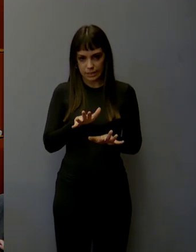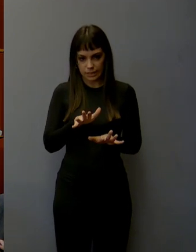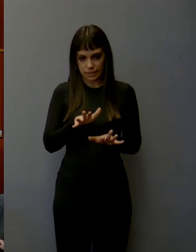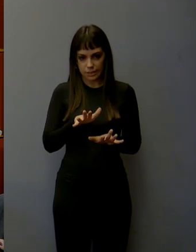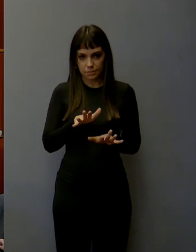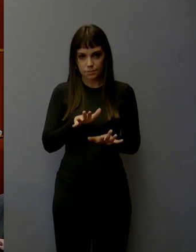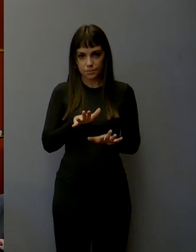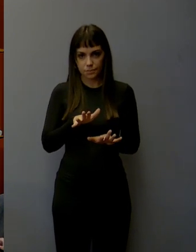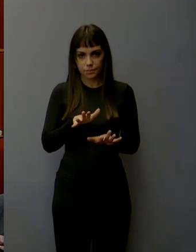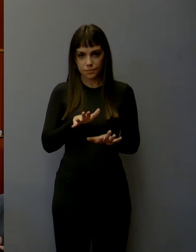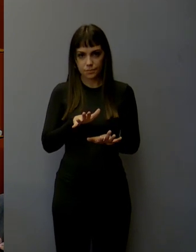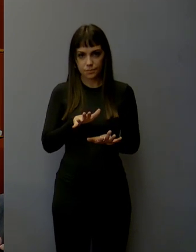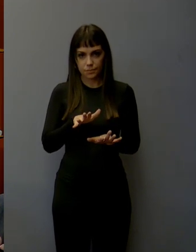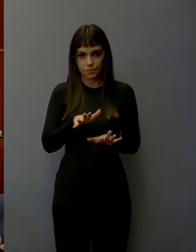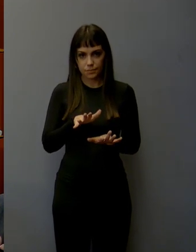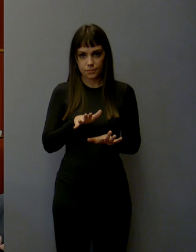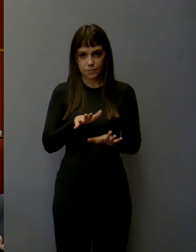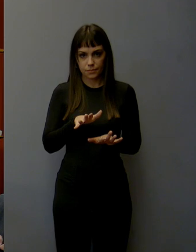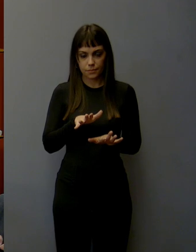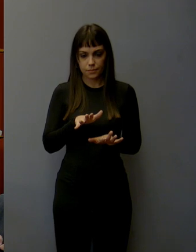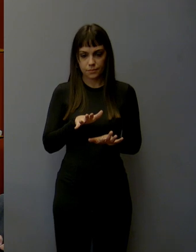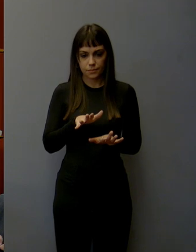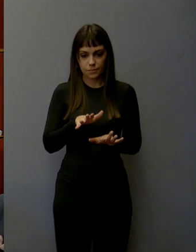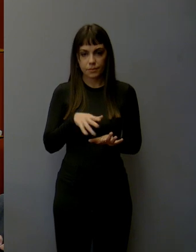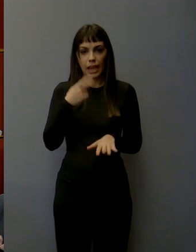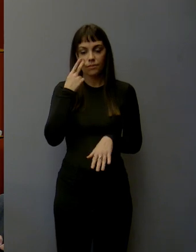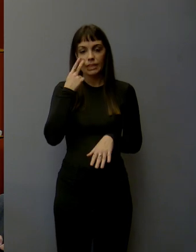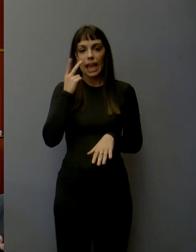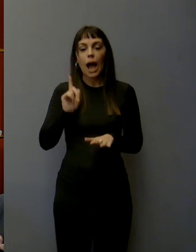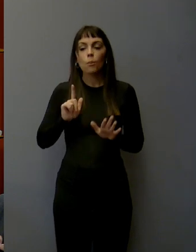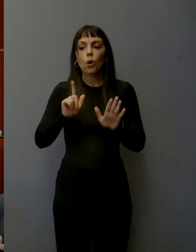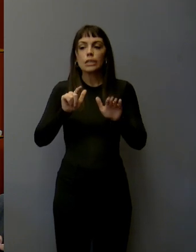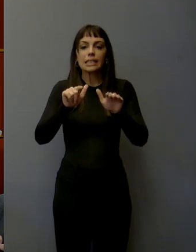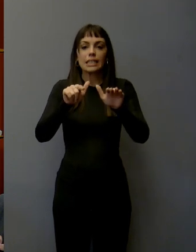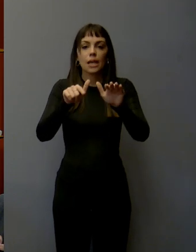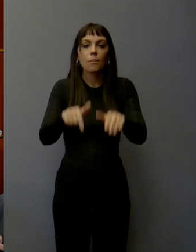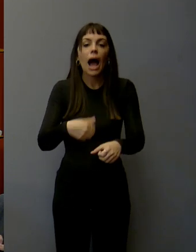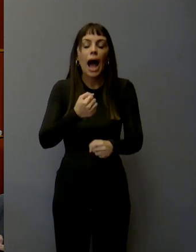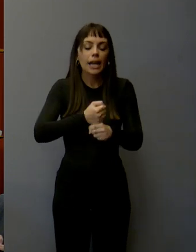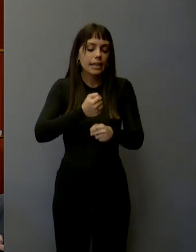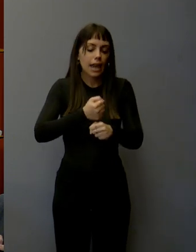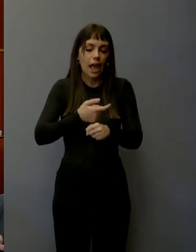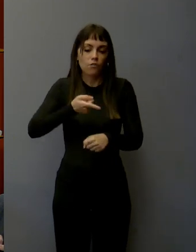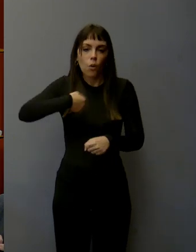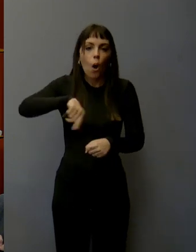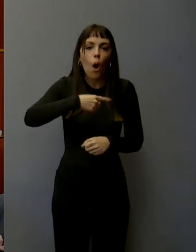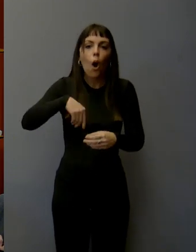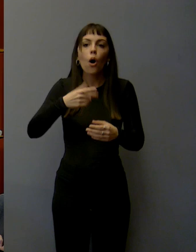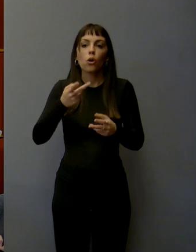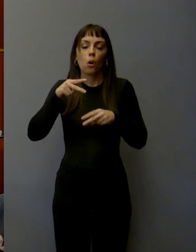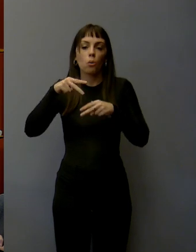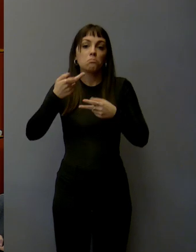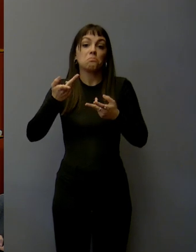metodo di lavoro che ci vogliamo dare nelle prossime settimane nei prossimi mesi e forse nei prossimi anni perché